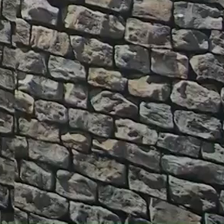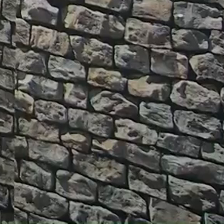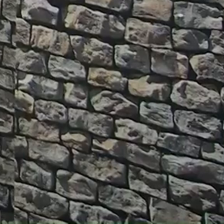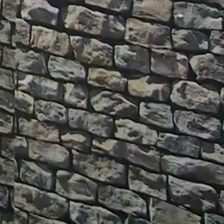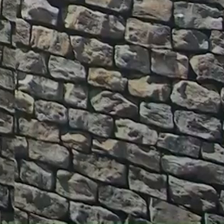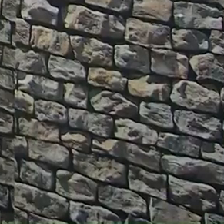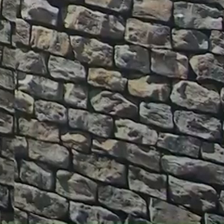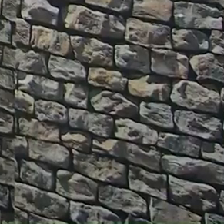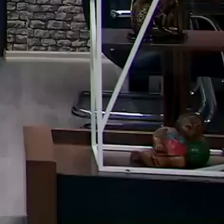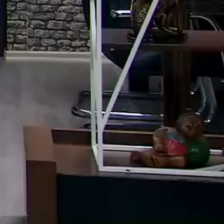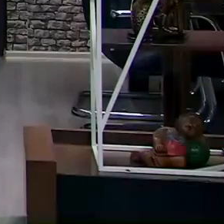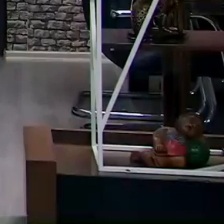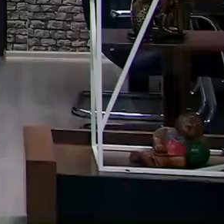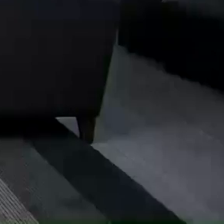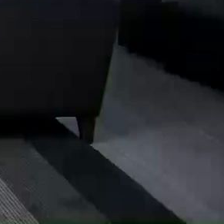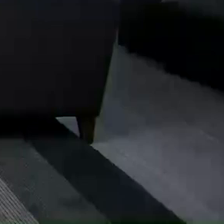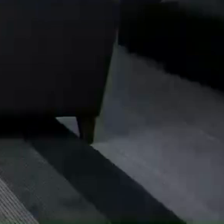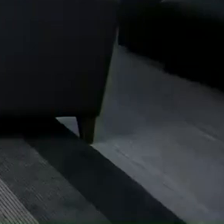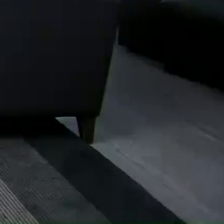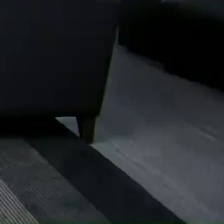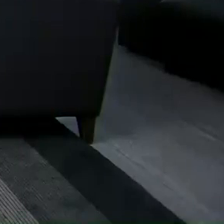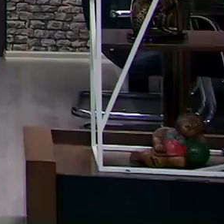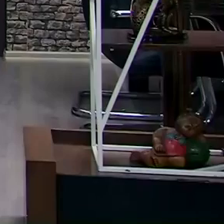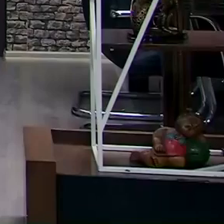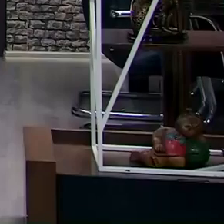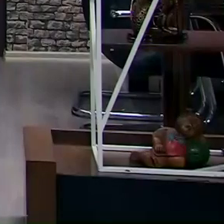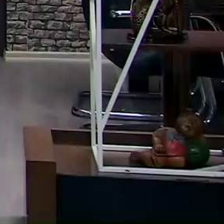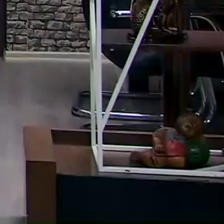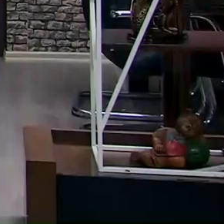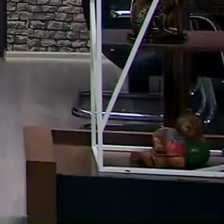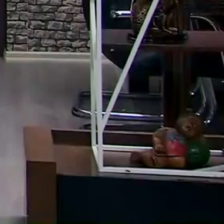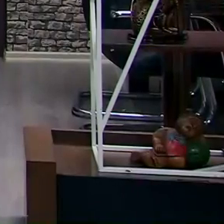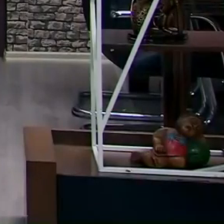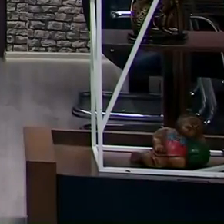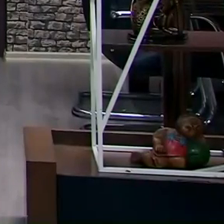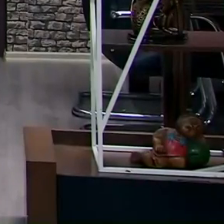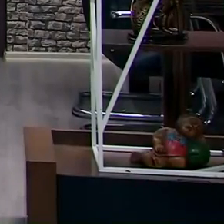şok yaşamış gibi eli ağzında ağır ağır masaya yaklaşıyor.